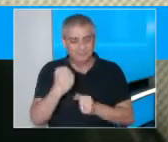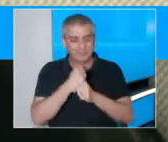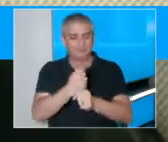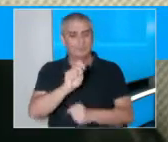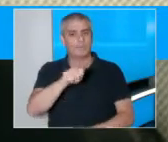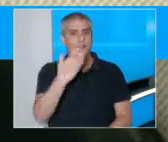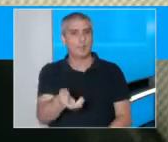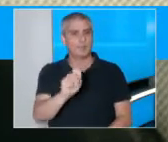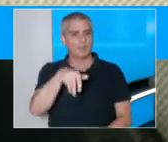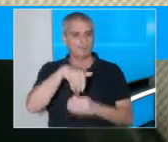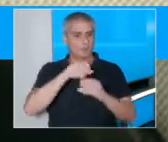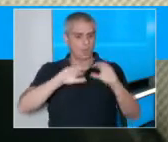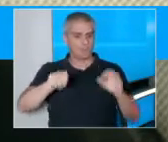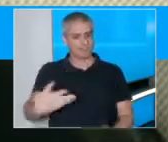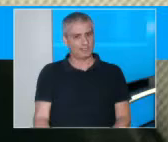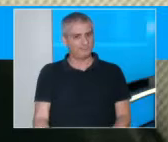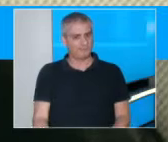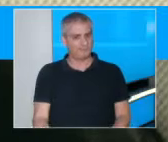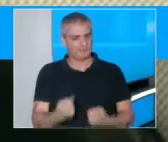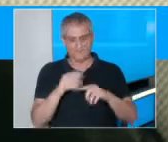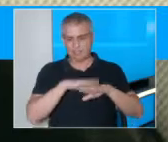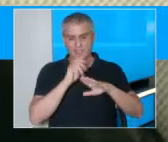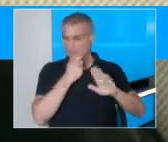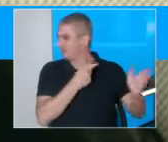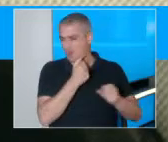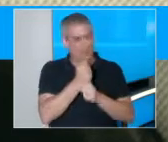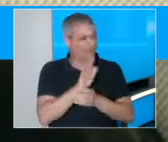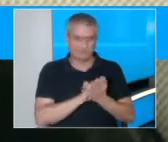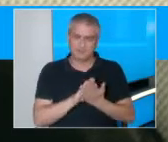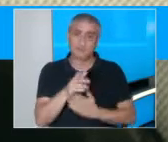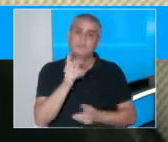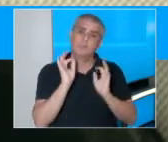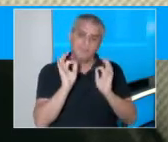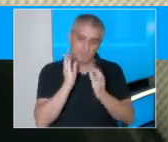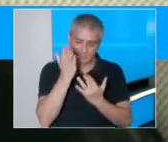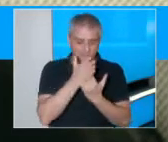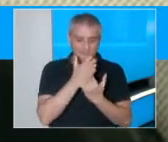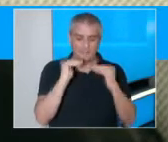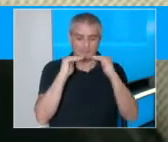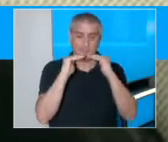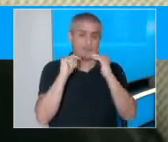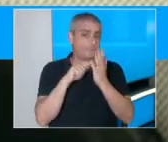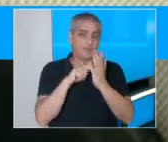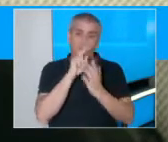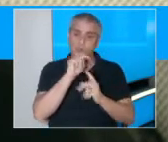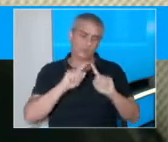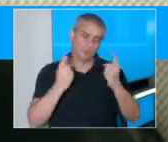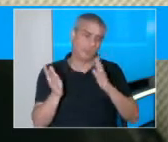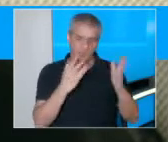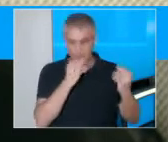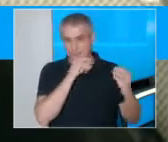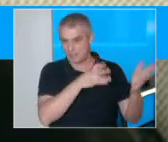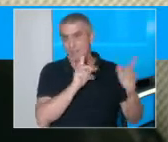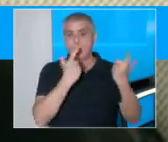הייצוג הפרלמנטרי בכנסת, על זה, עזוב ועדת האתיקה, היא לא מייצגת, היא באמת חצי-חצי, היא פריטטית, לכן זה נושא אחר, תכף